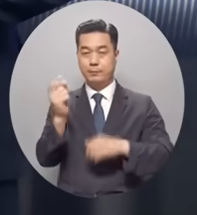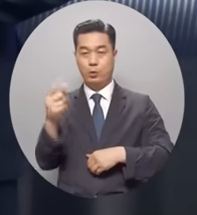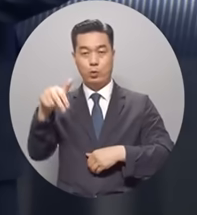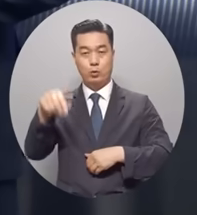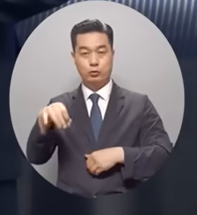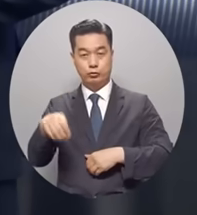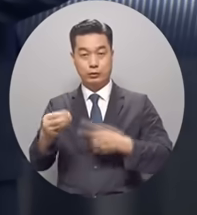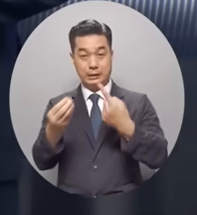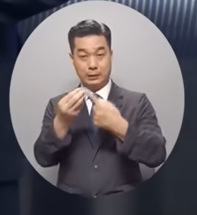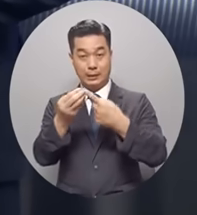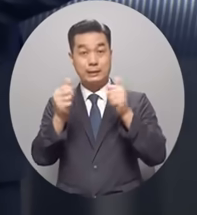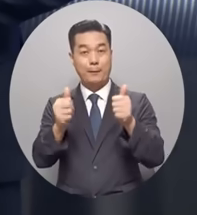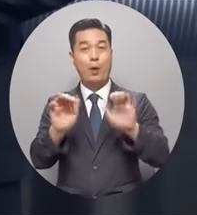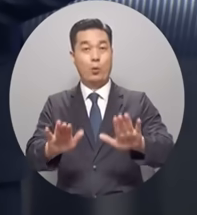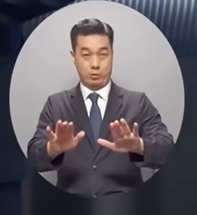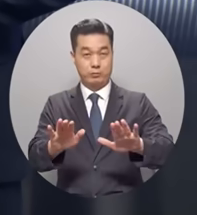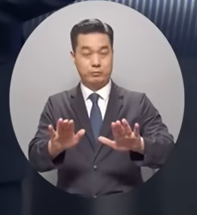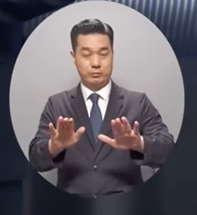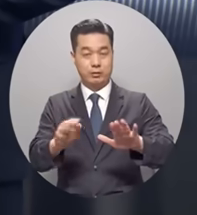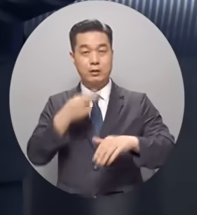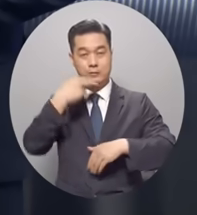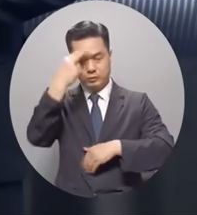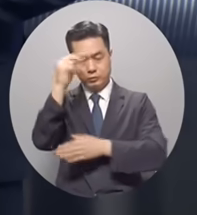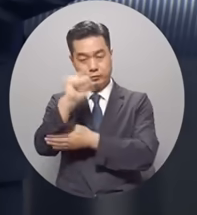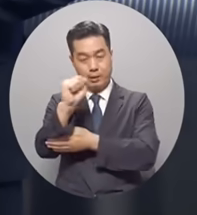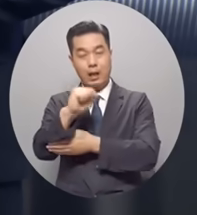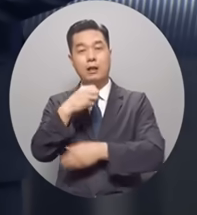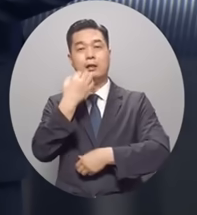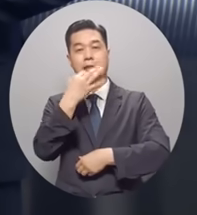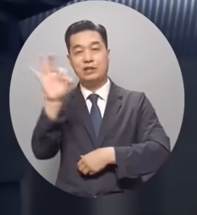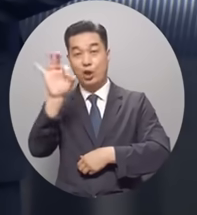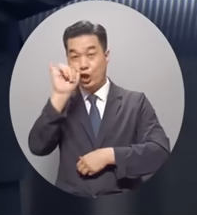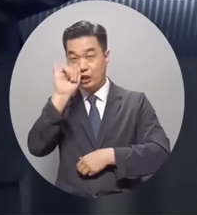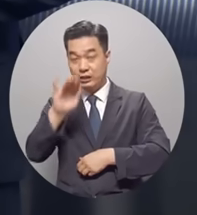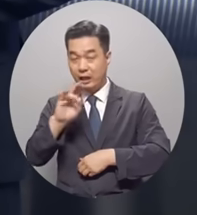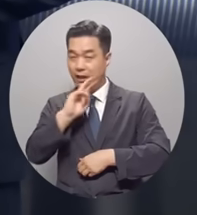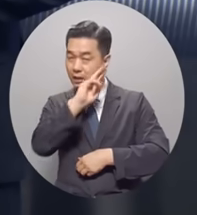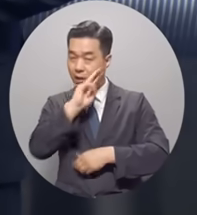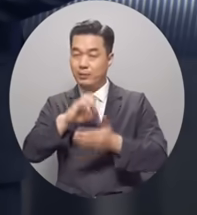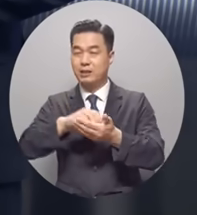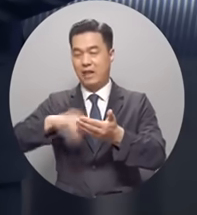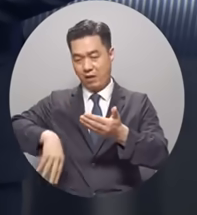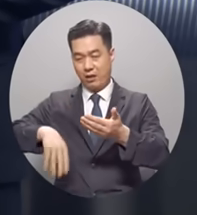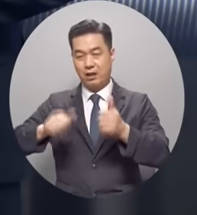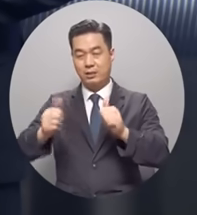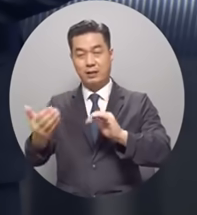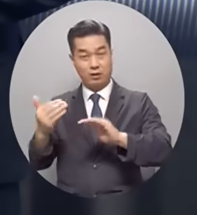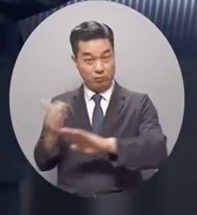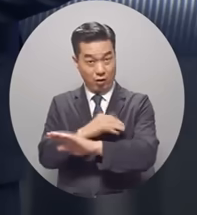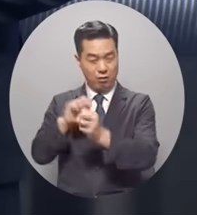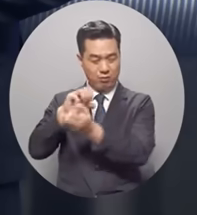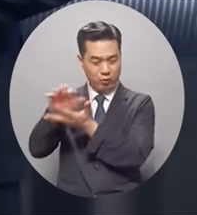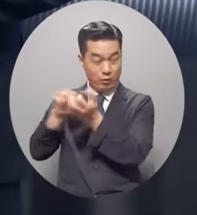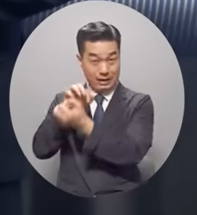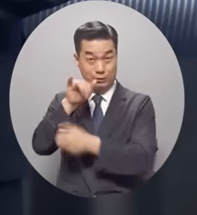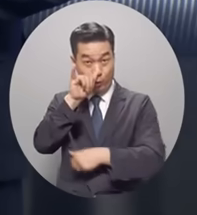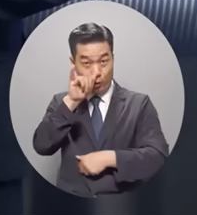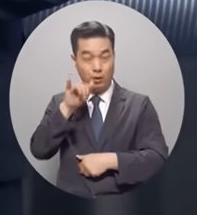열렸습니다. 김 씨가 음주 사실을 시인했는데도 검찰이 음주 혐의를 제외해 재판 전부터 큰 논란이